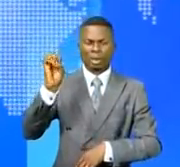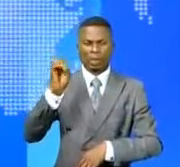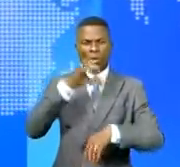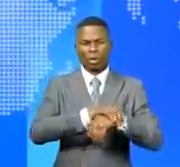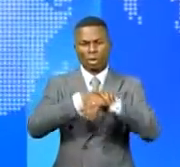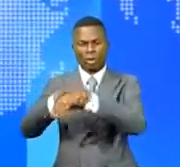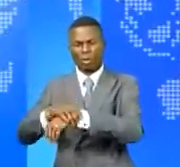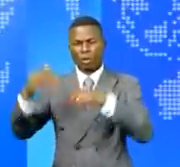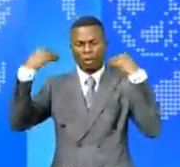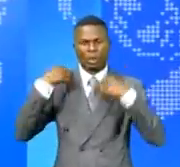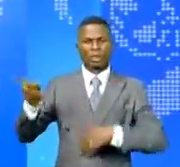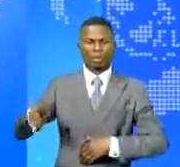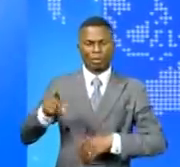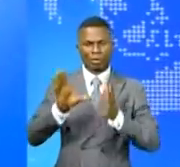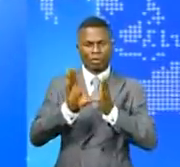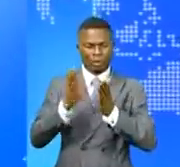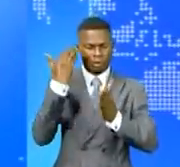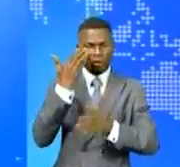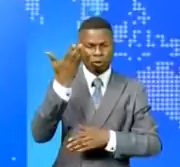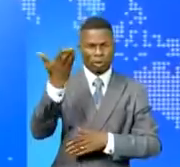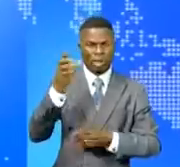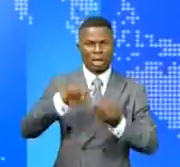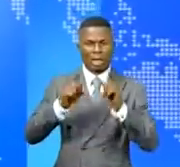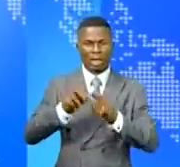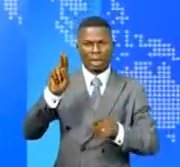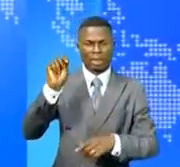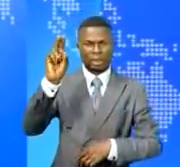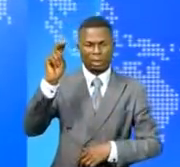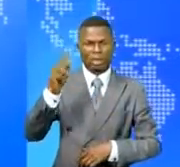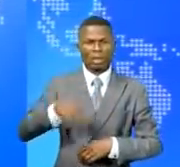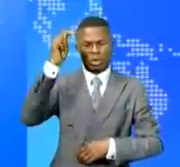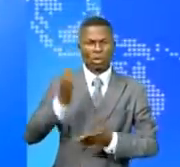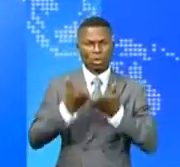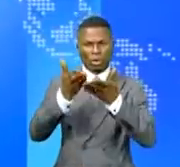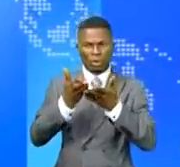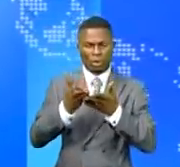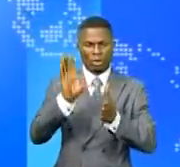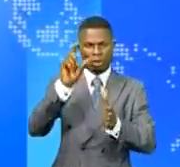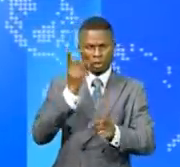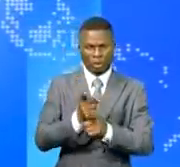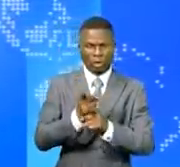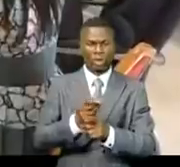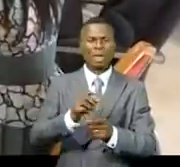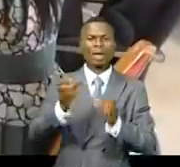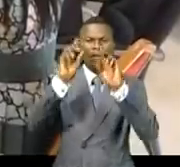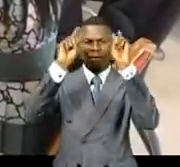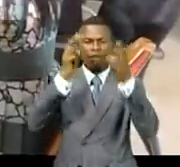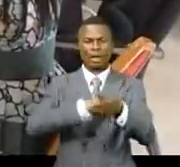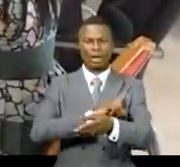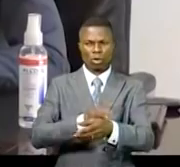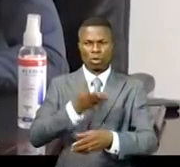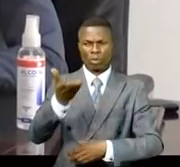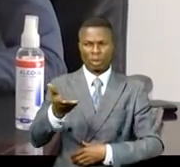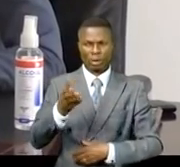autorités provinciales. C'est un reportage de nos confrères de la RTNC Nord Kivu, plus précisément à Goma. Prise par